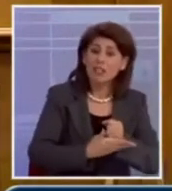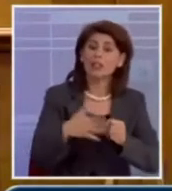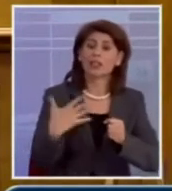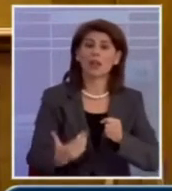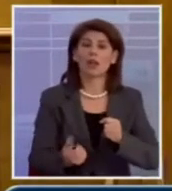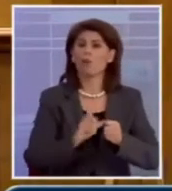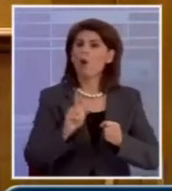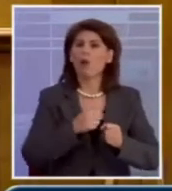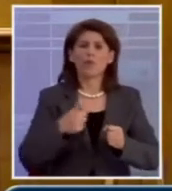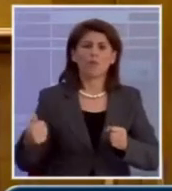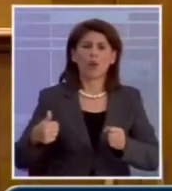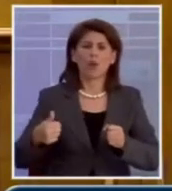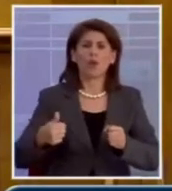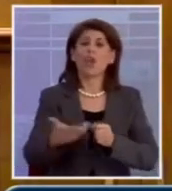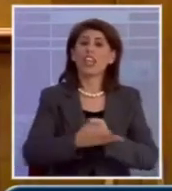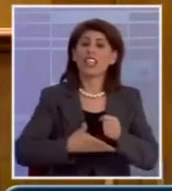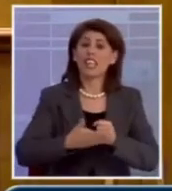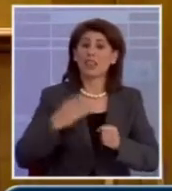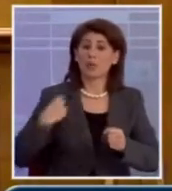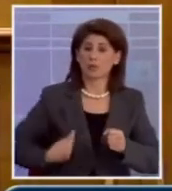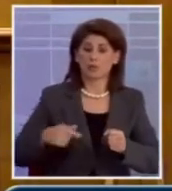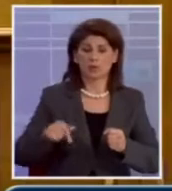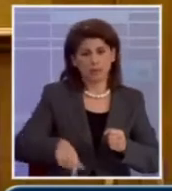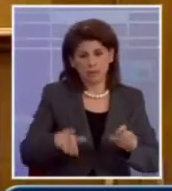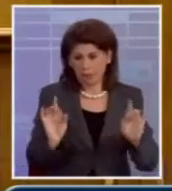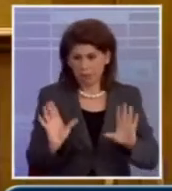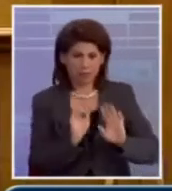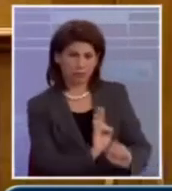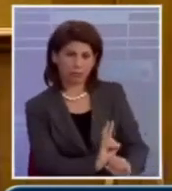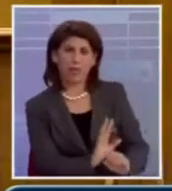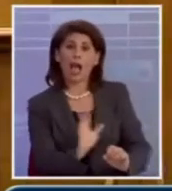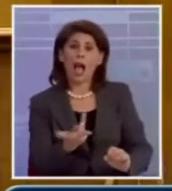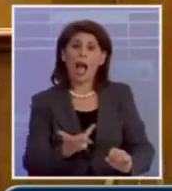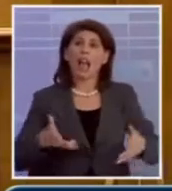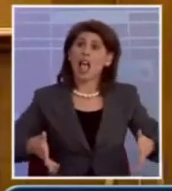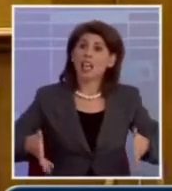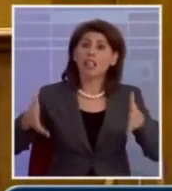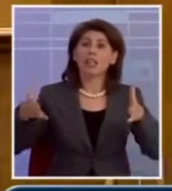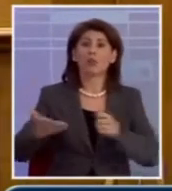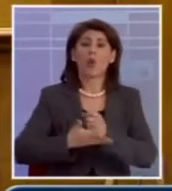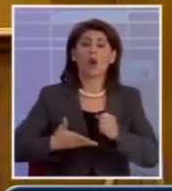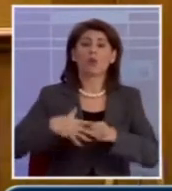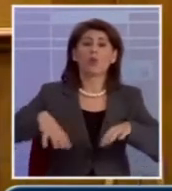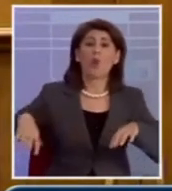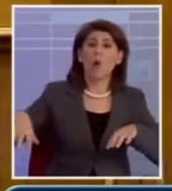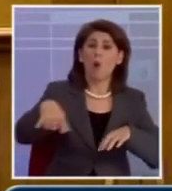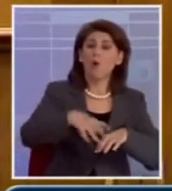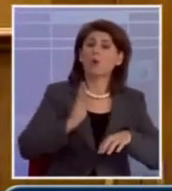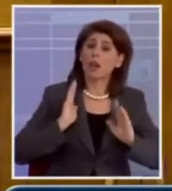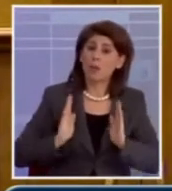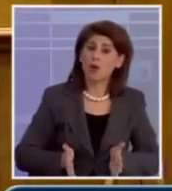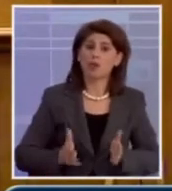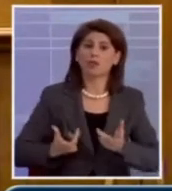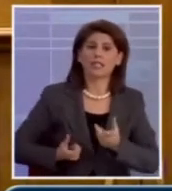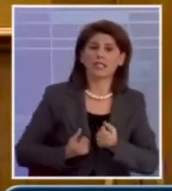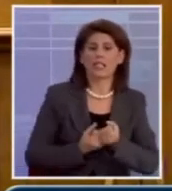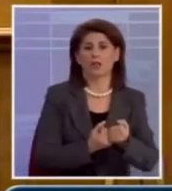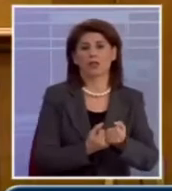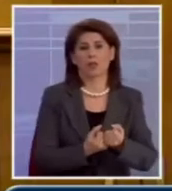όχι μόνο την γη του δημοσίου, η οποία σήμερα δεν αξιοποιείται, αλλά και τα κίνητα του αγροτικού χώρου, για να μπορέσουμε να